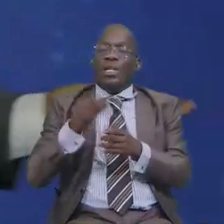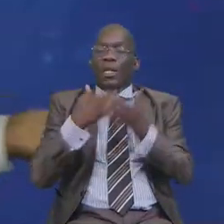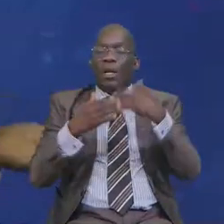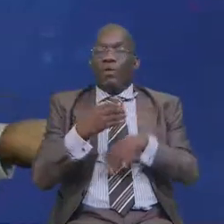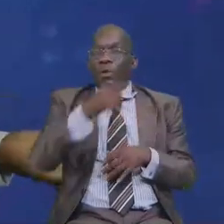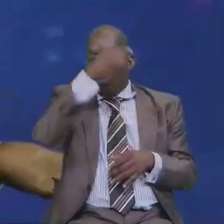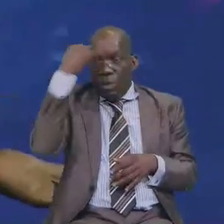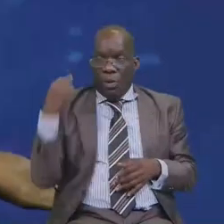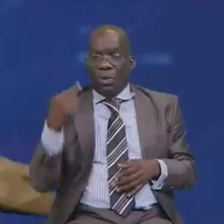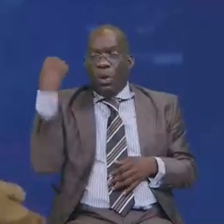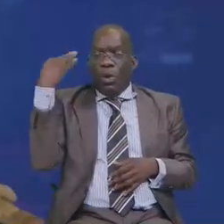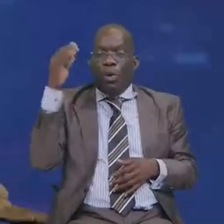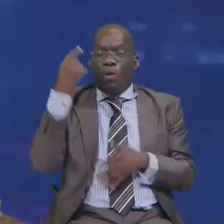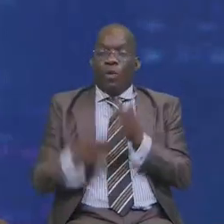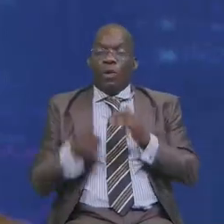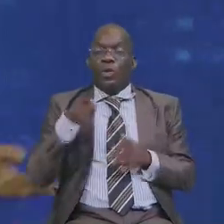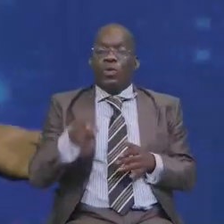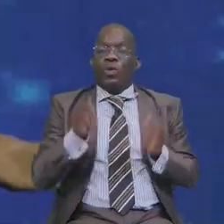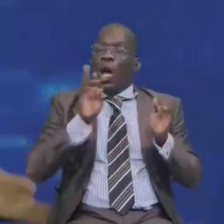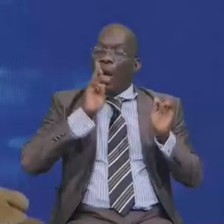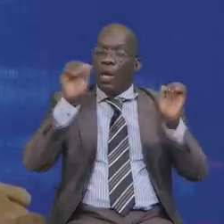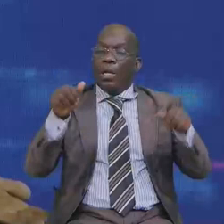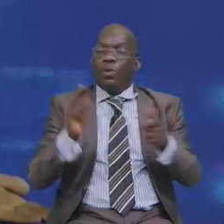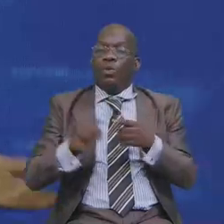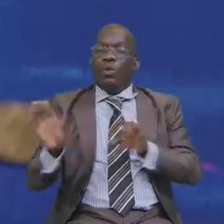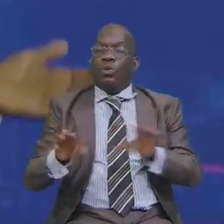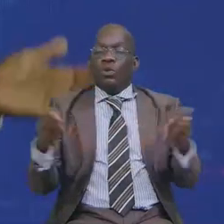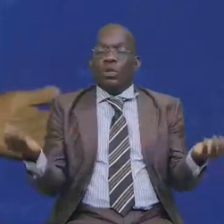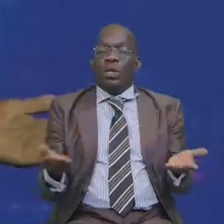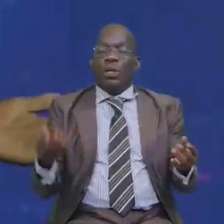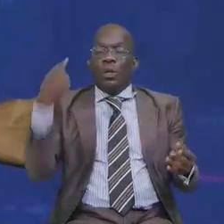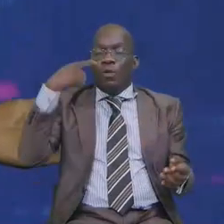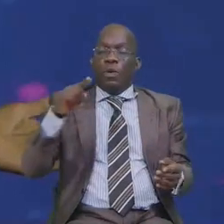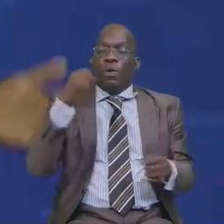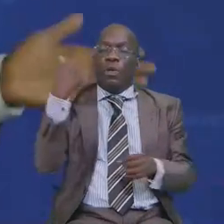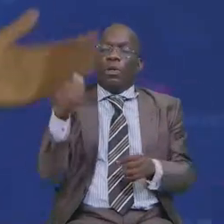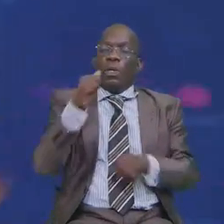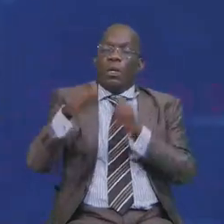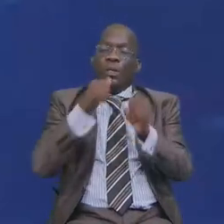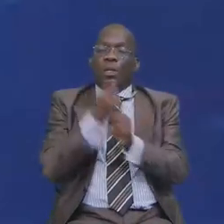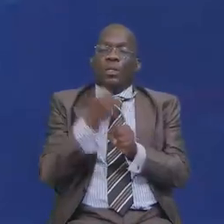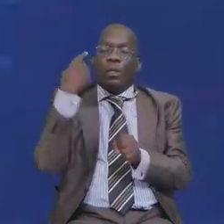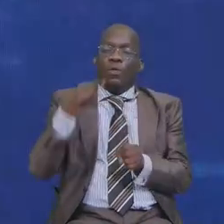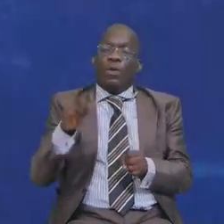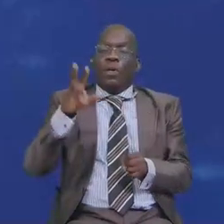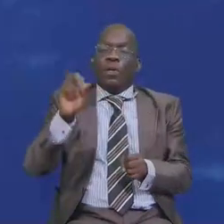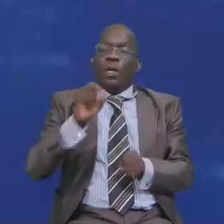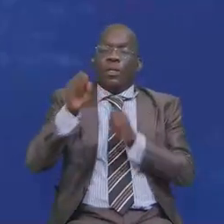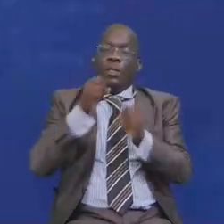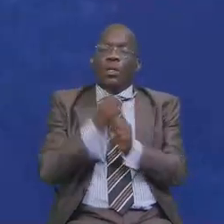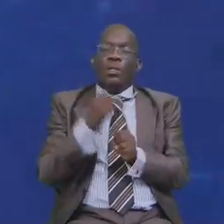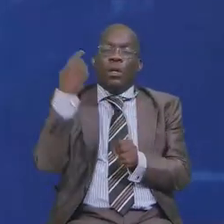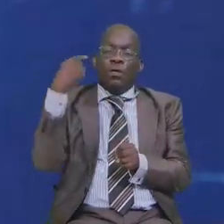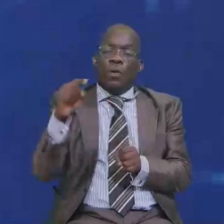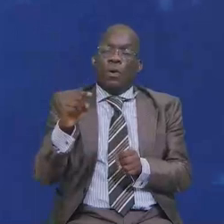À cause de ce que tu arrives à faire ici pendant 10 ans, pendant 30 ans, pendant 8 ans,